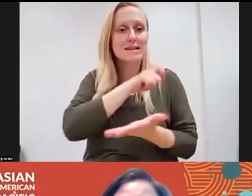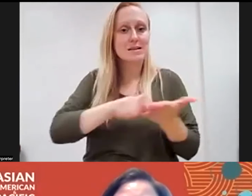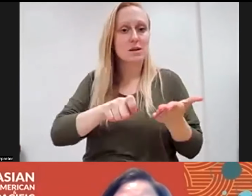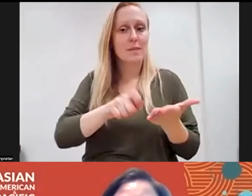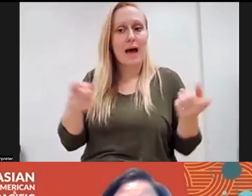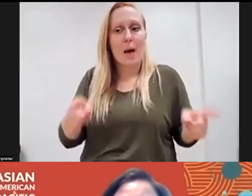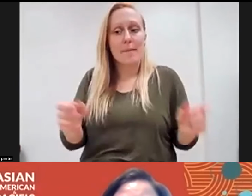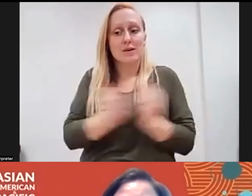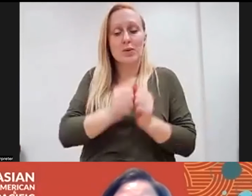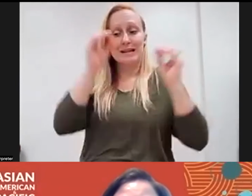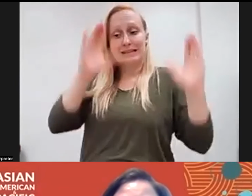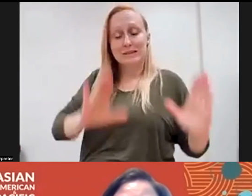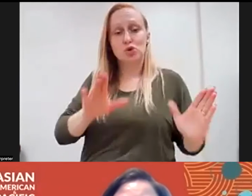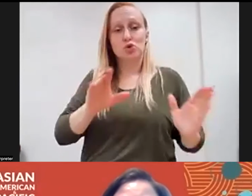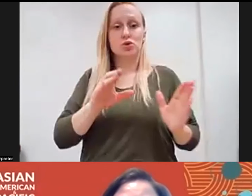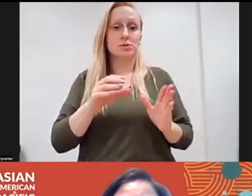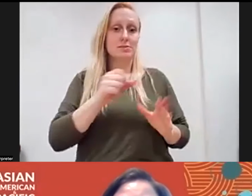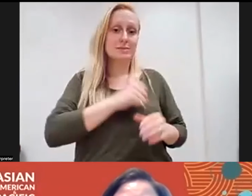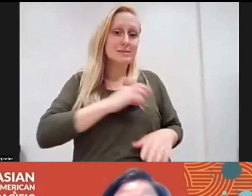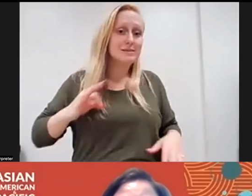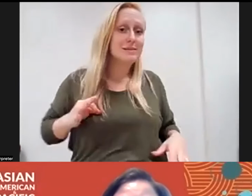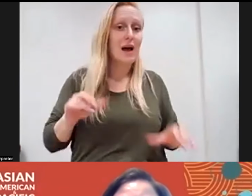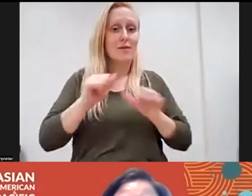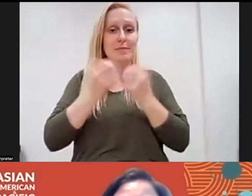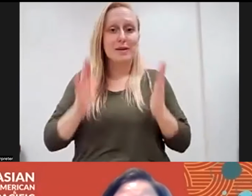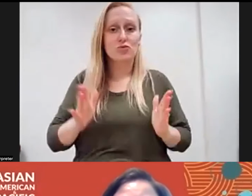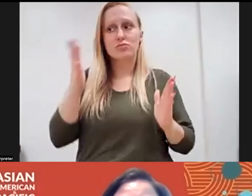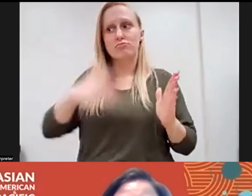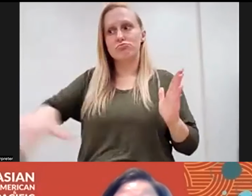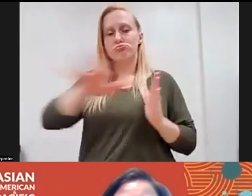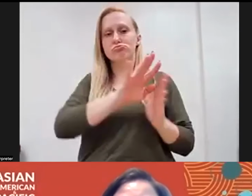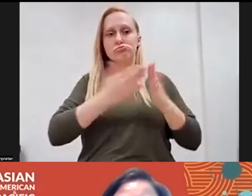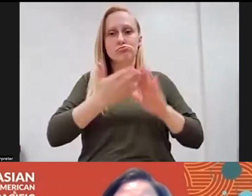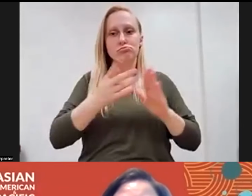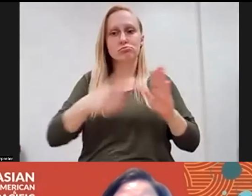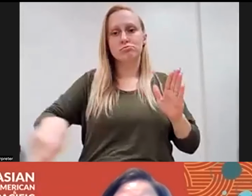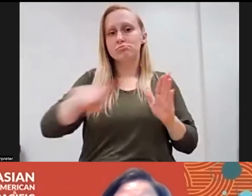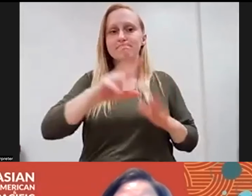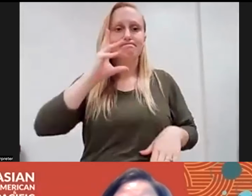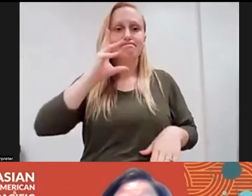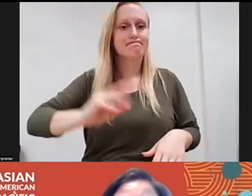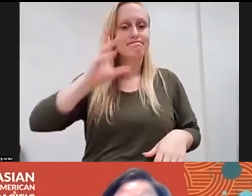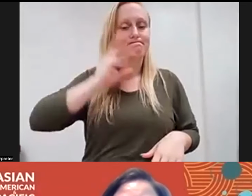بسبب النمطية المتحيزة والتحيز العنصري